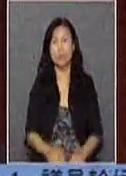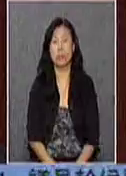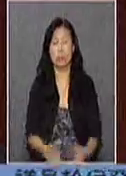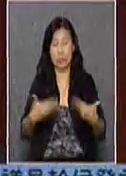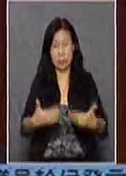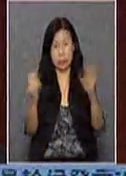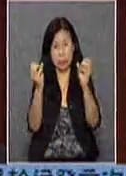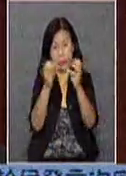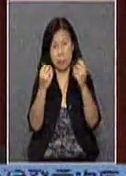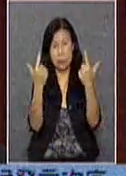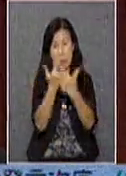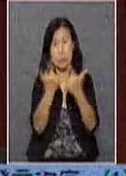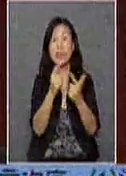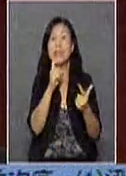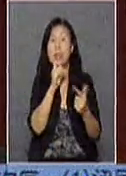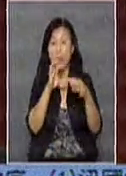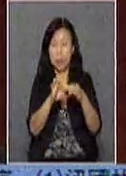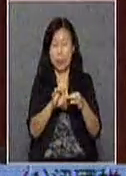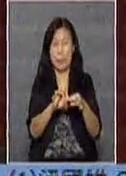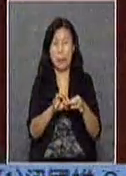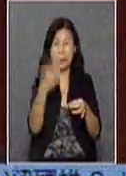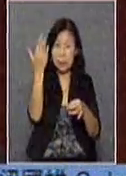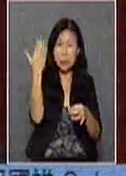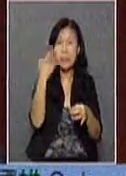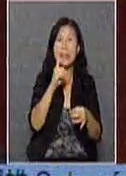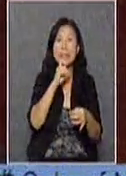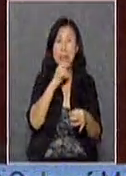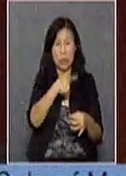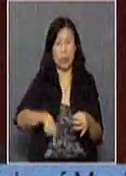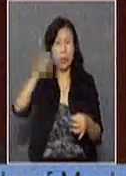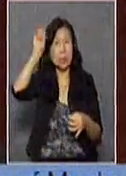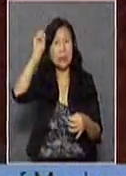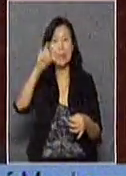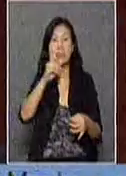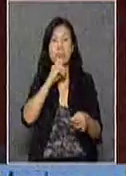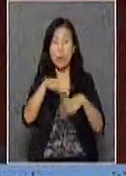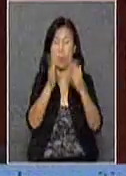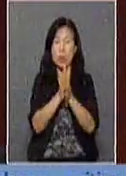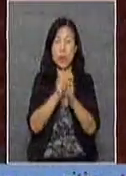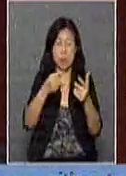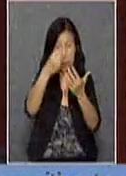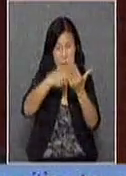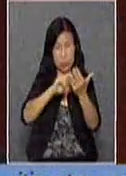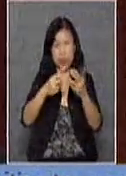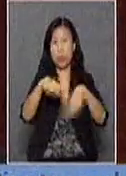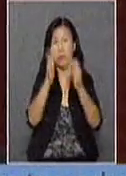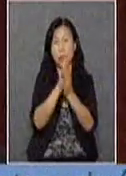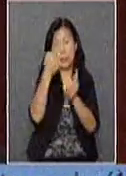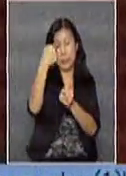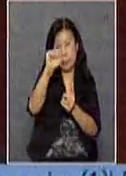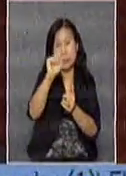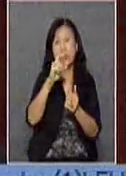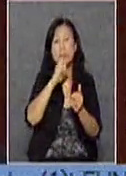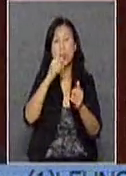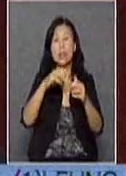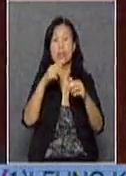係就呢啲曾經有議員提過修正案，但係所有修正案都已經被否決嘅嗰啲總目